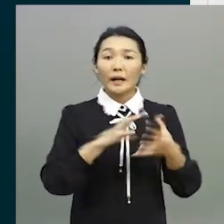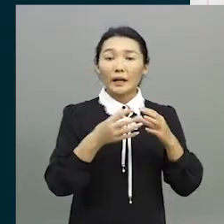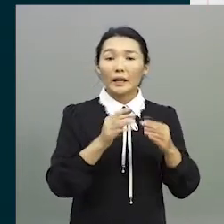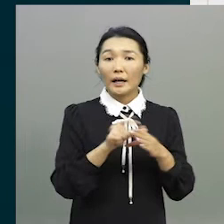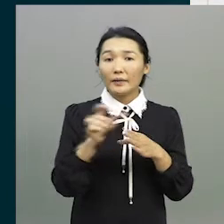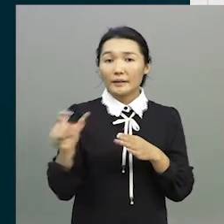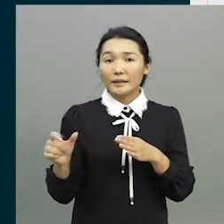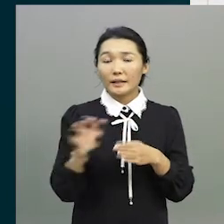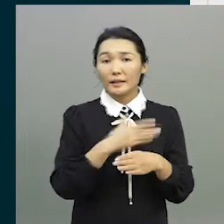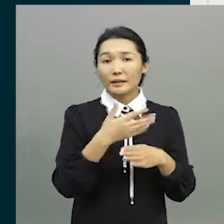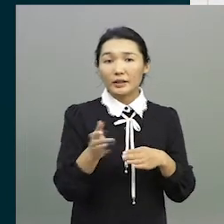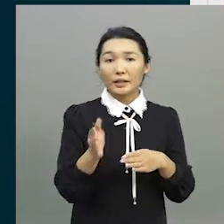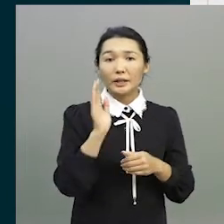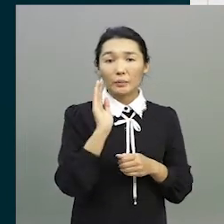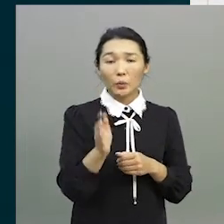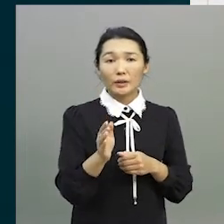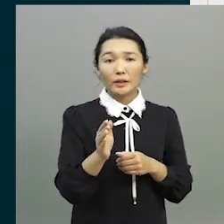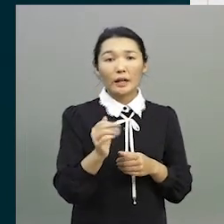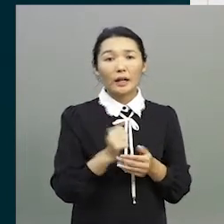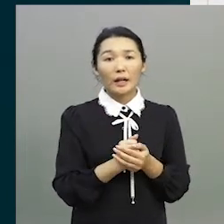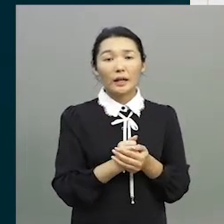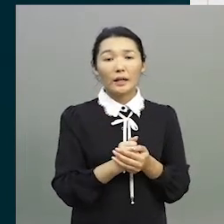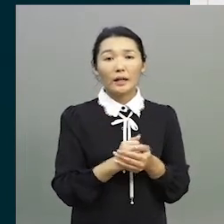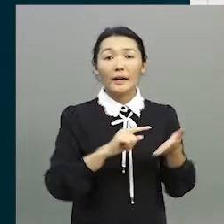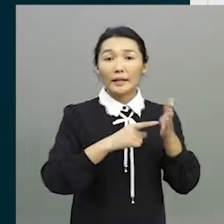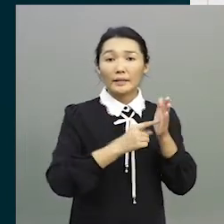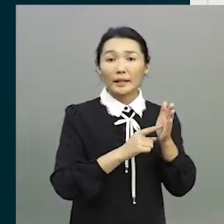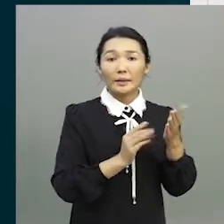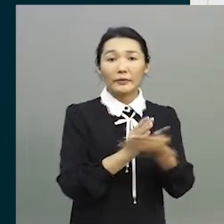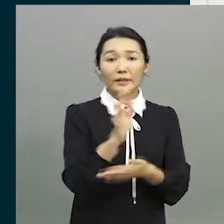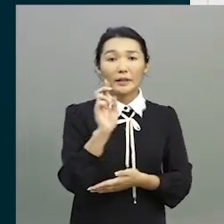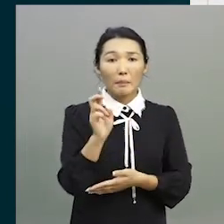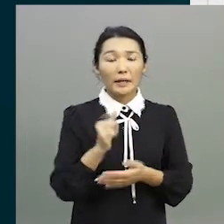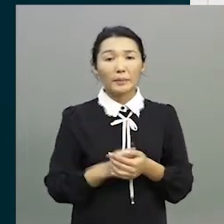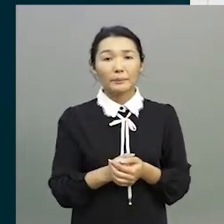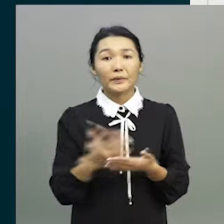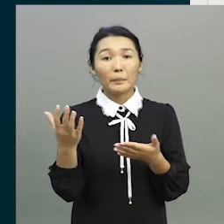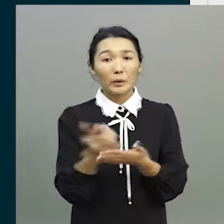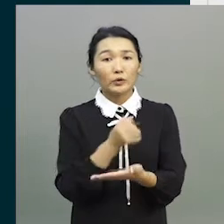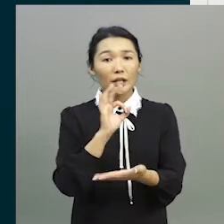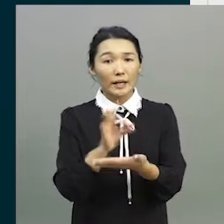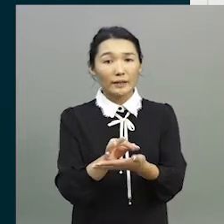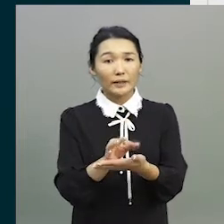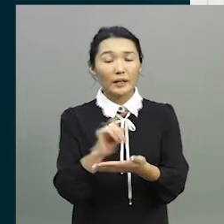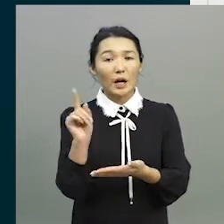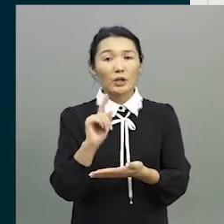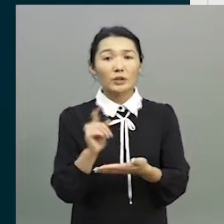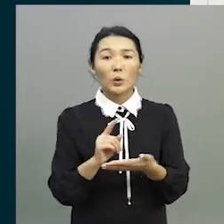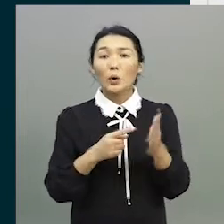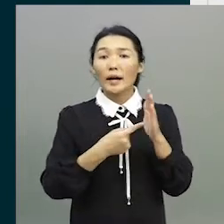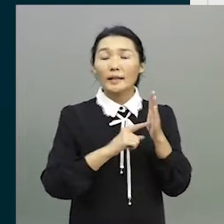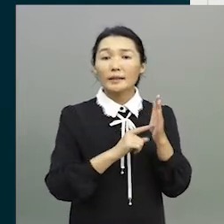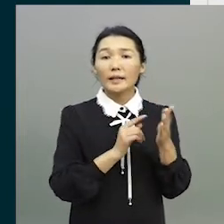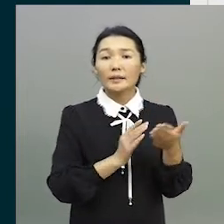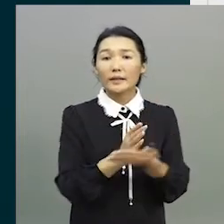этом будут являться искомыми координатами вектора b получили ответ что координаты вектора b